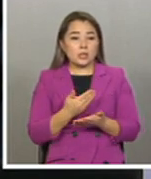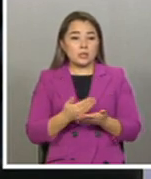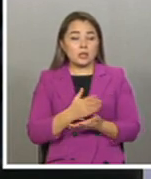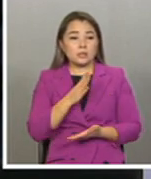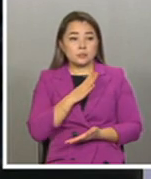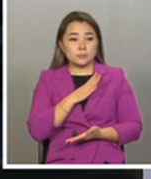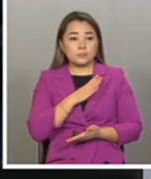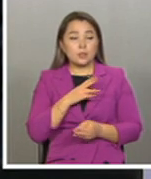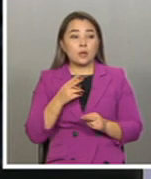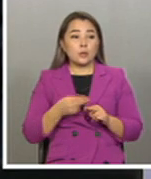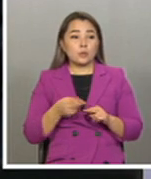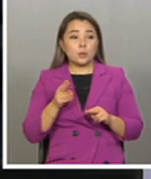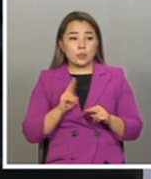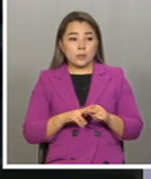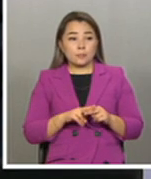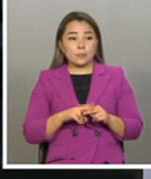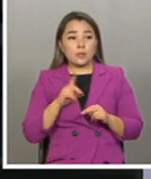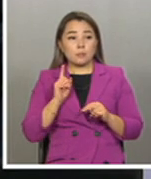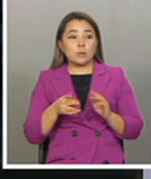Сондай-ақ